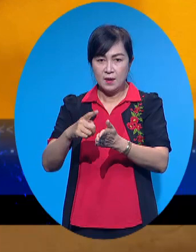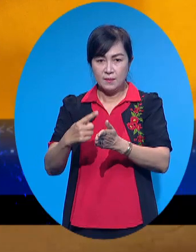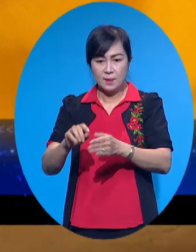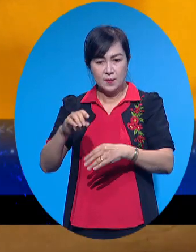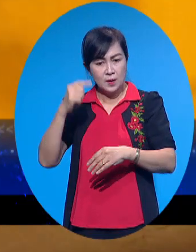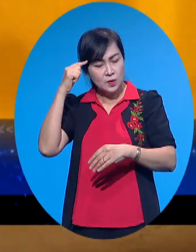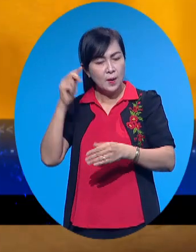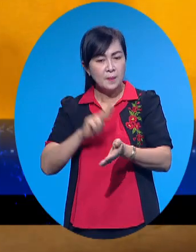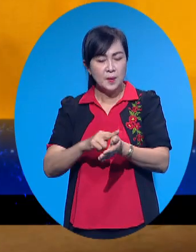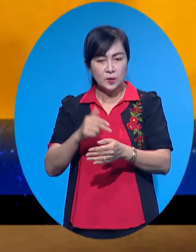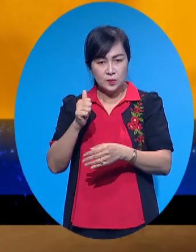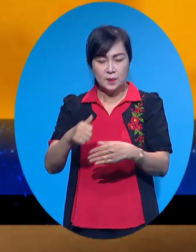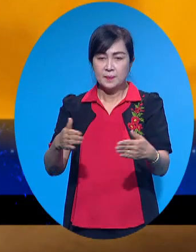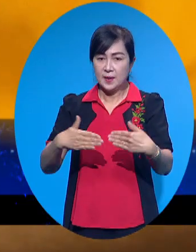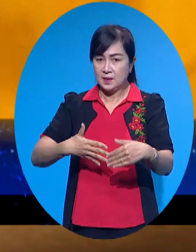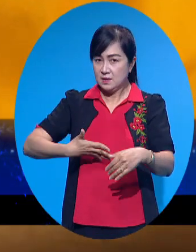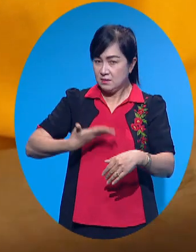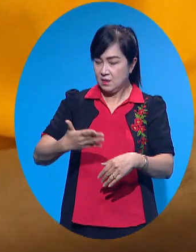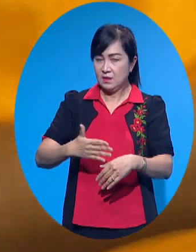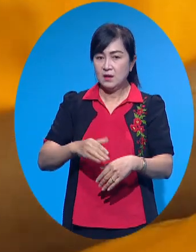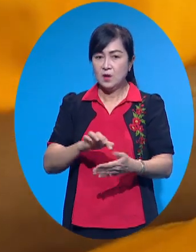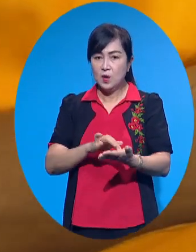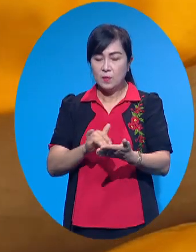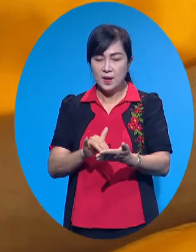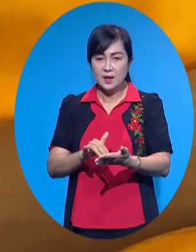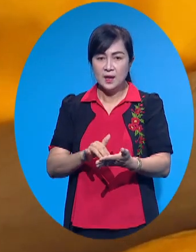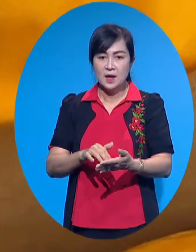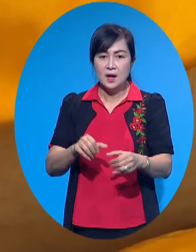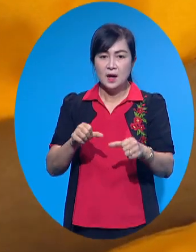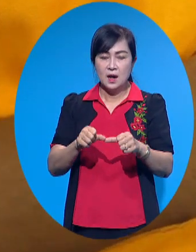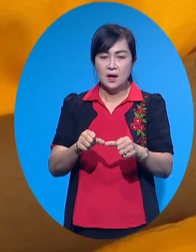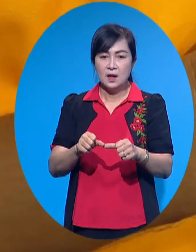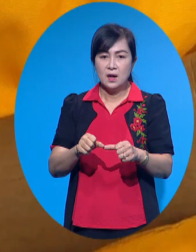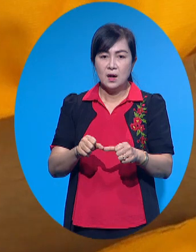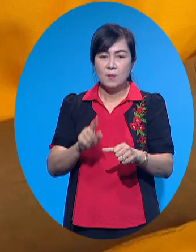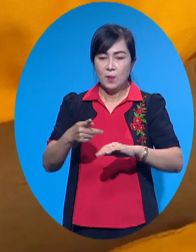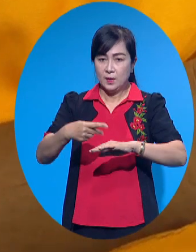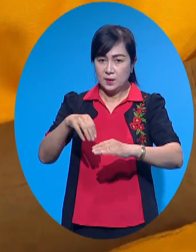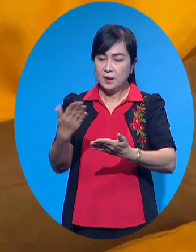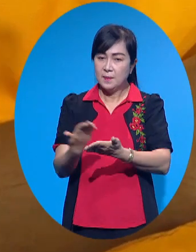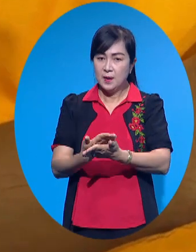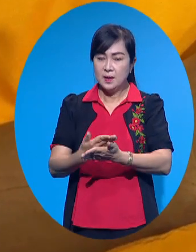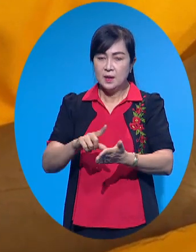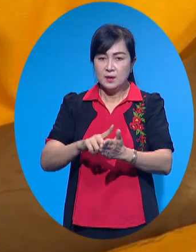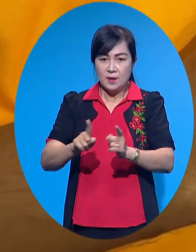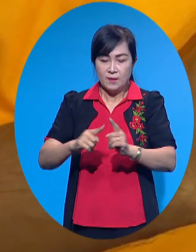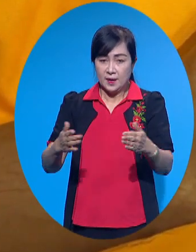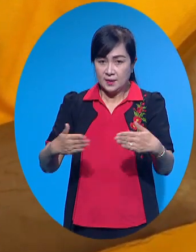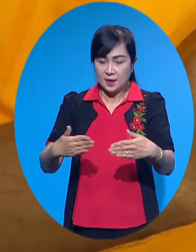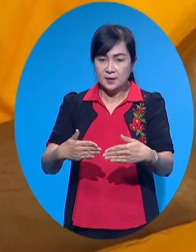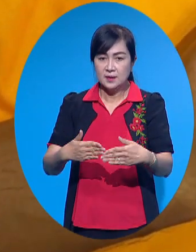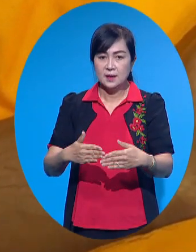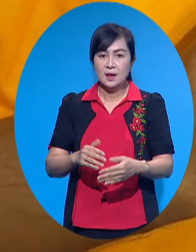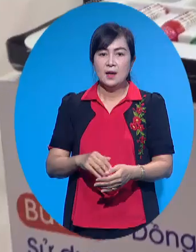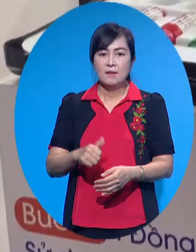bệnh tốt nhất, nhanh nhất, hữu ích nhất bằng công nghệ PCR đẳng nhiệt tại một điểm, một kỹ thuật mới giúp cho thời gian phản ứng nhanh hơn, thao tác